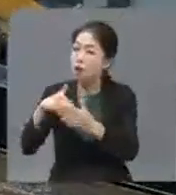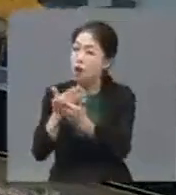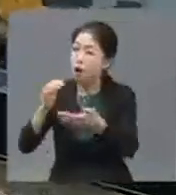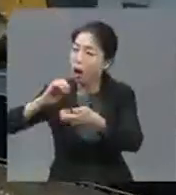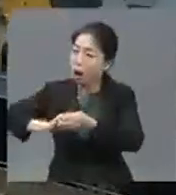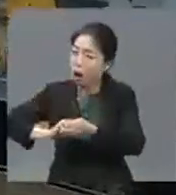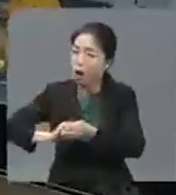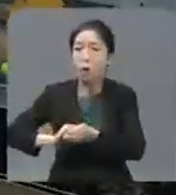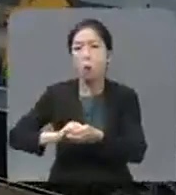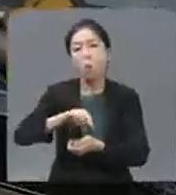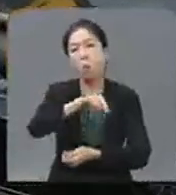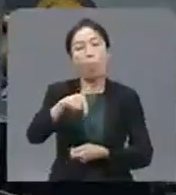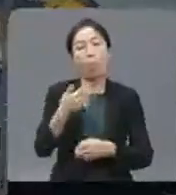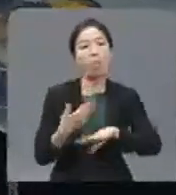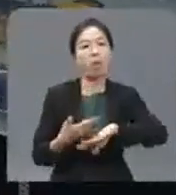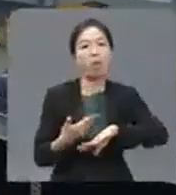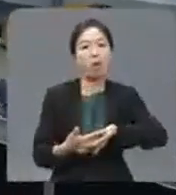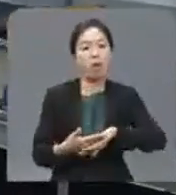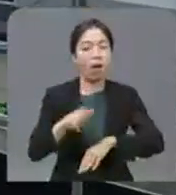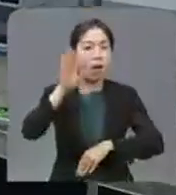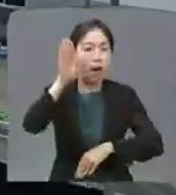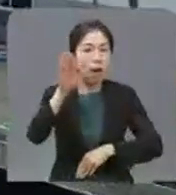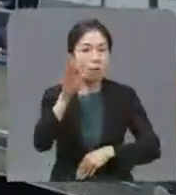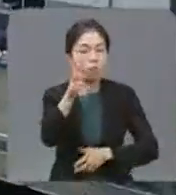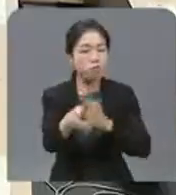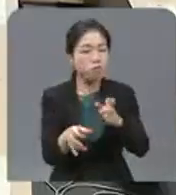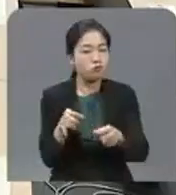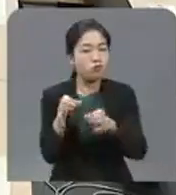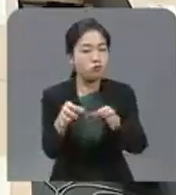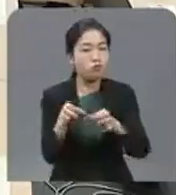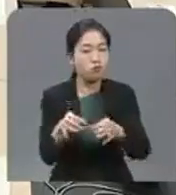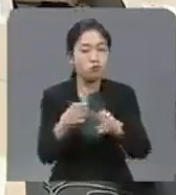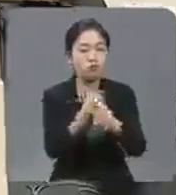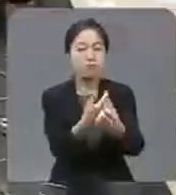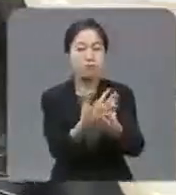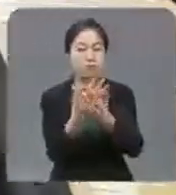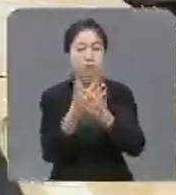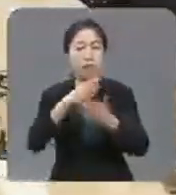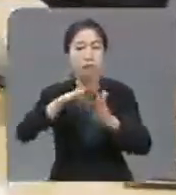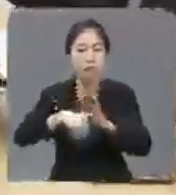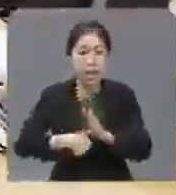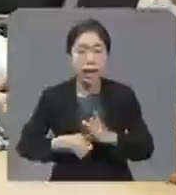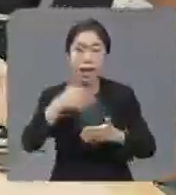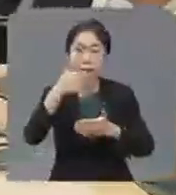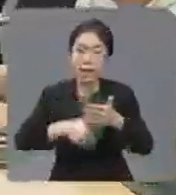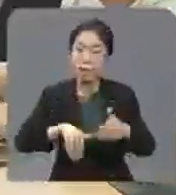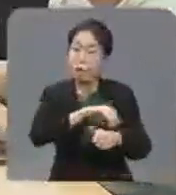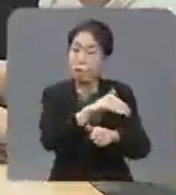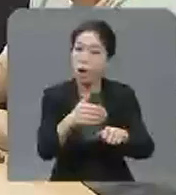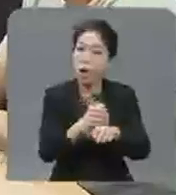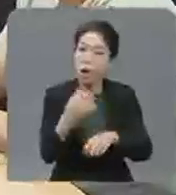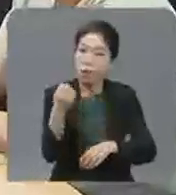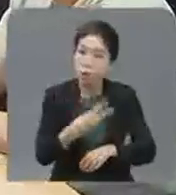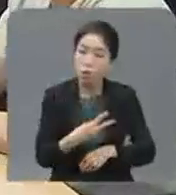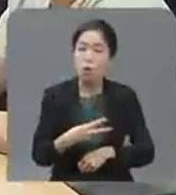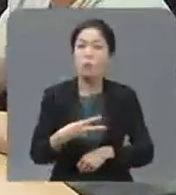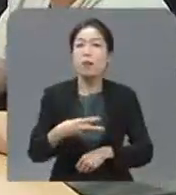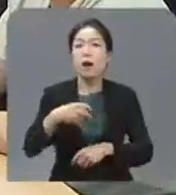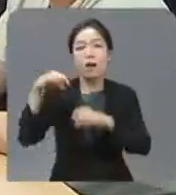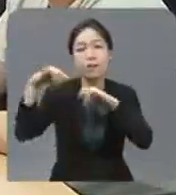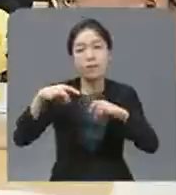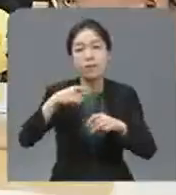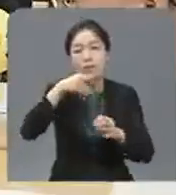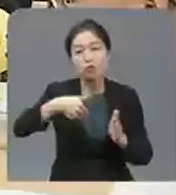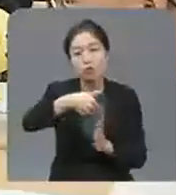대조적입니다 앞으로 사업투자와 개발이 구체화하는 지점에 나머지 매립 공구는 물론 스마트 수면 도시와 관광